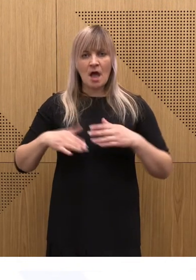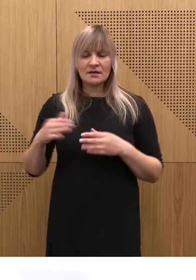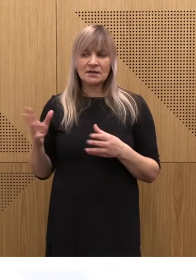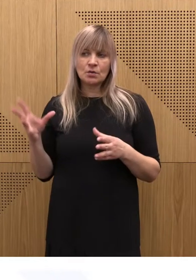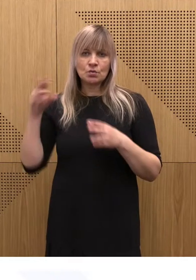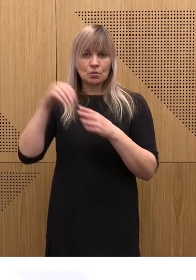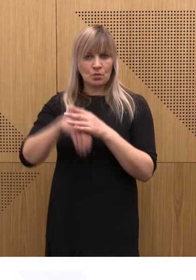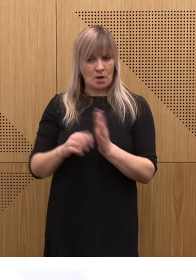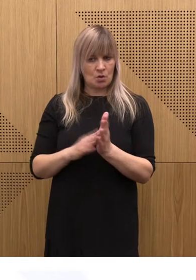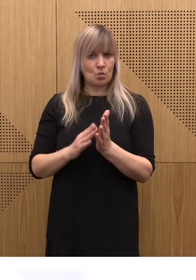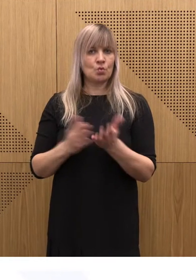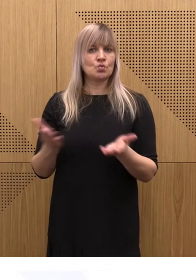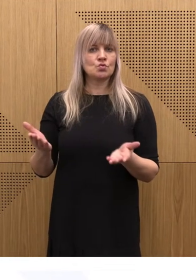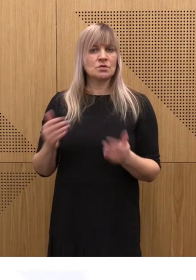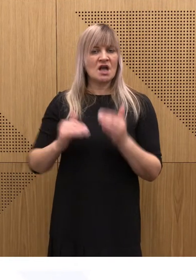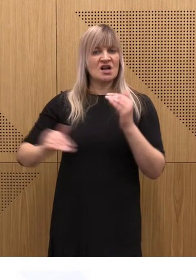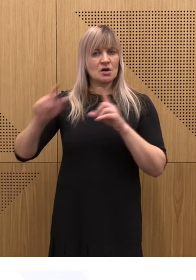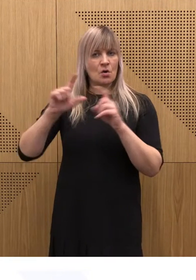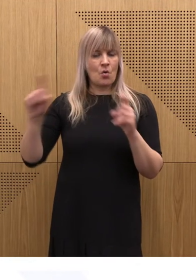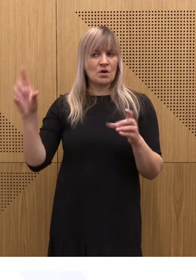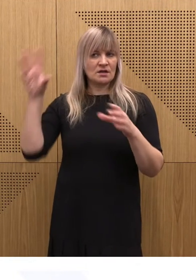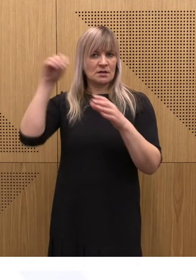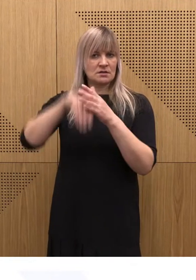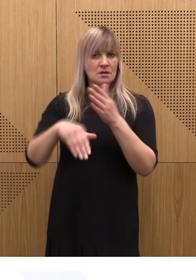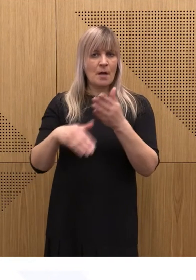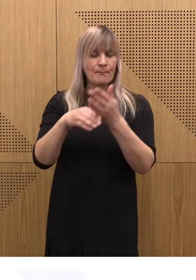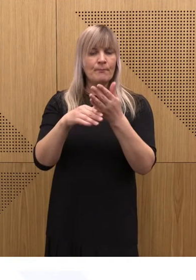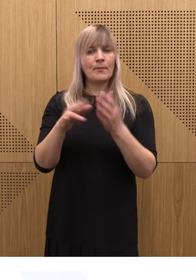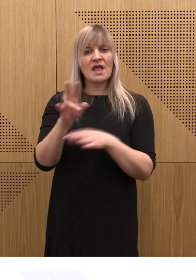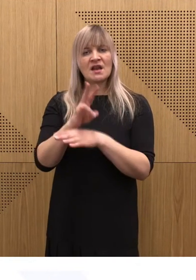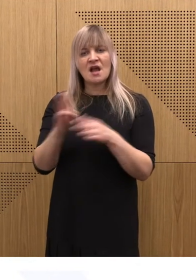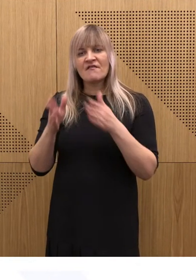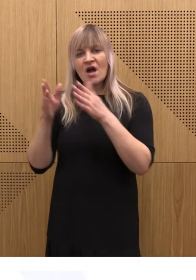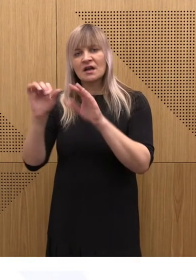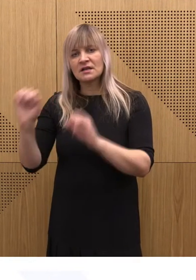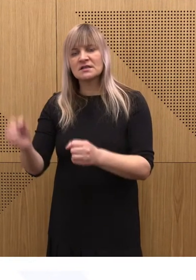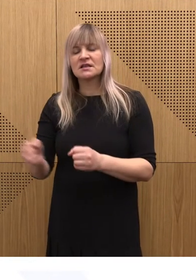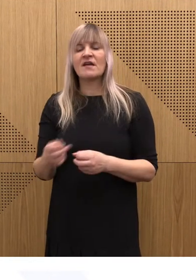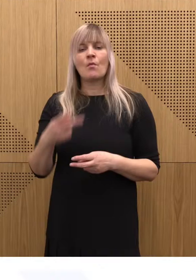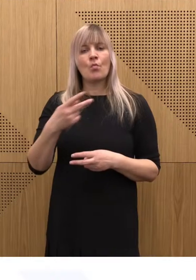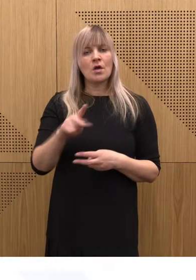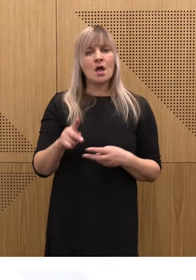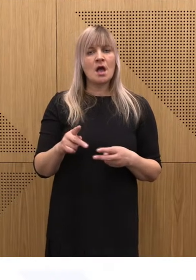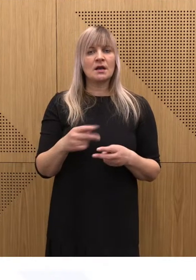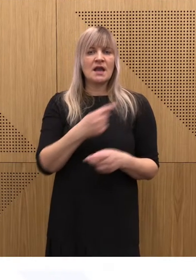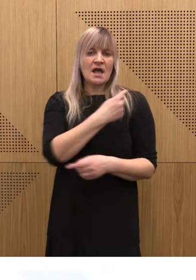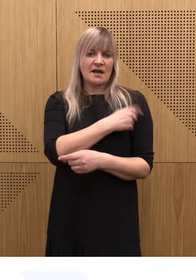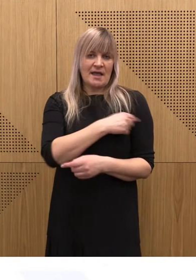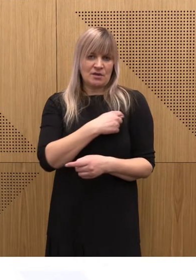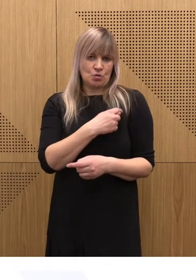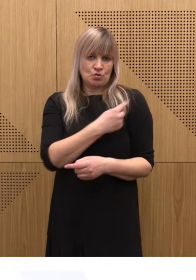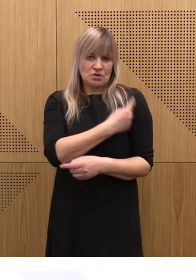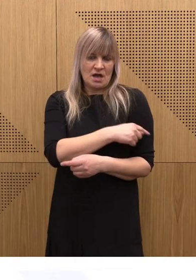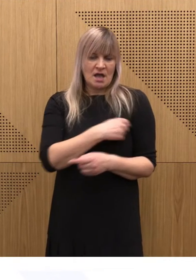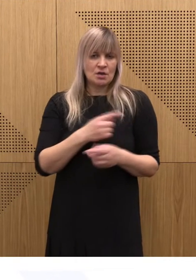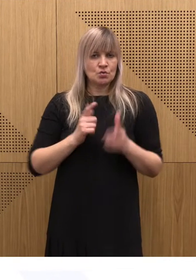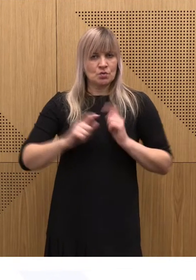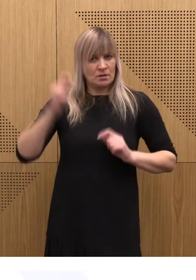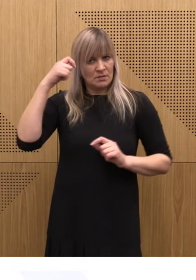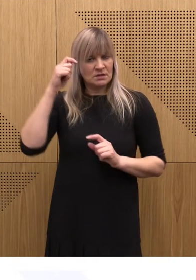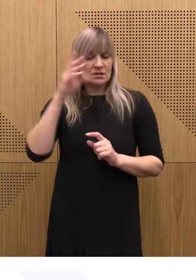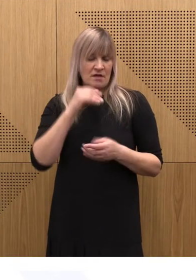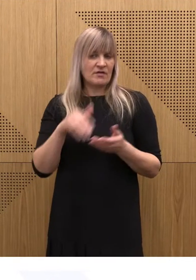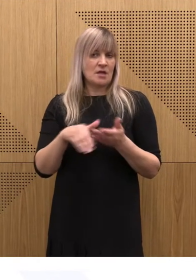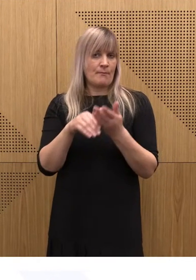võiks eraldi tunnustada tervishoiu kõrgkoolidest, nii Narva haiglasse kui mujale, nii just nimelt õendustudengid, ehk need on inimesed, keda on võimalik juba appi